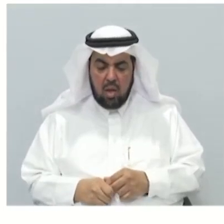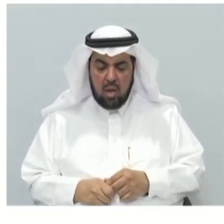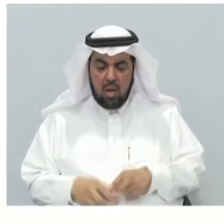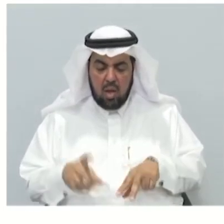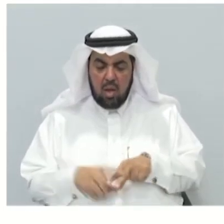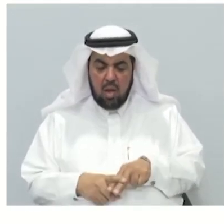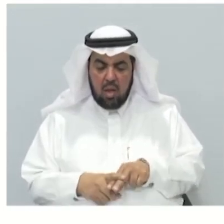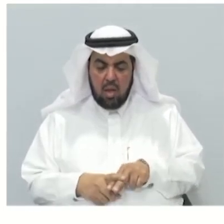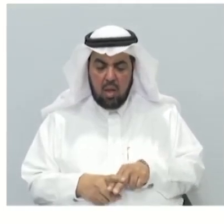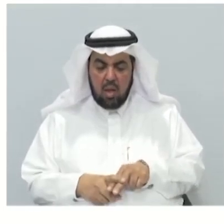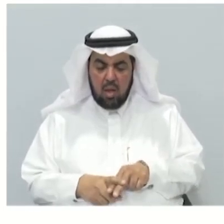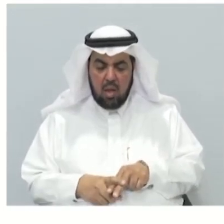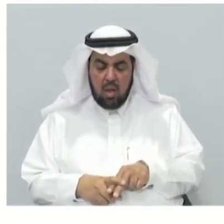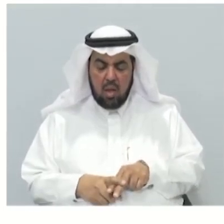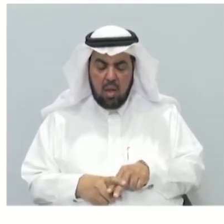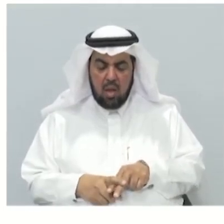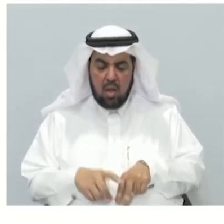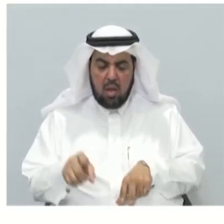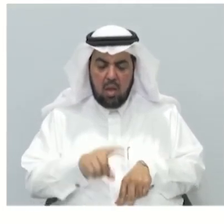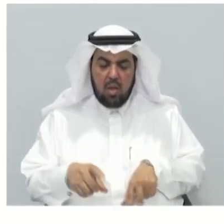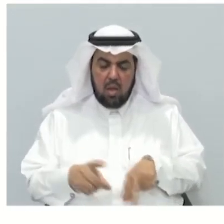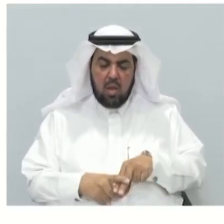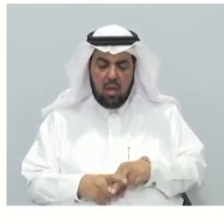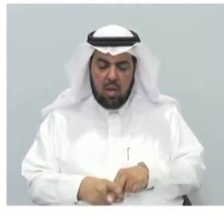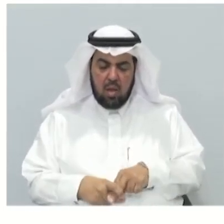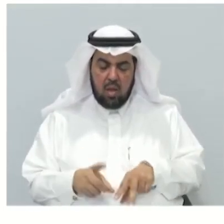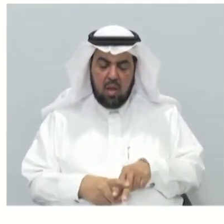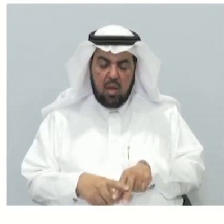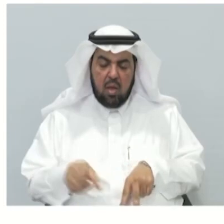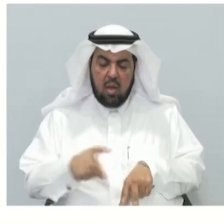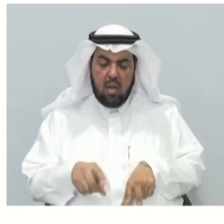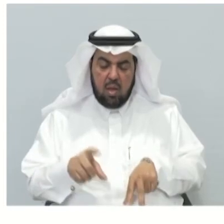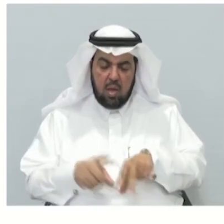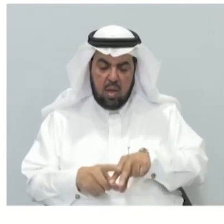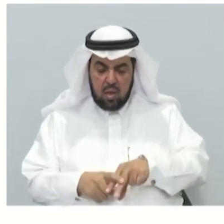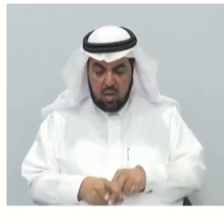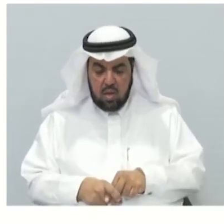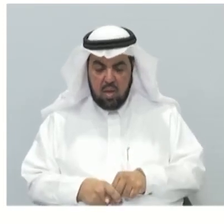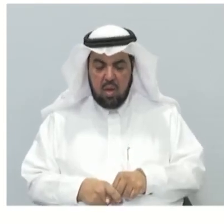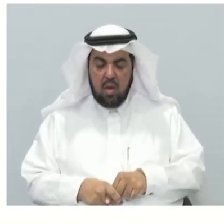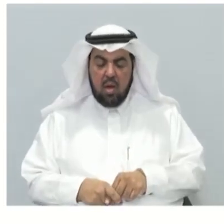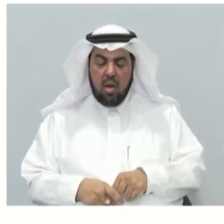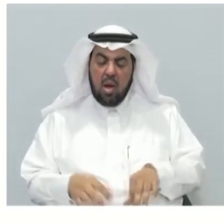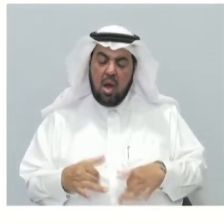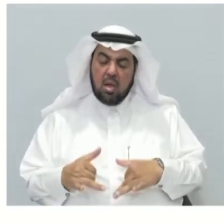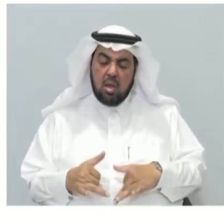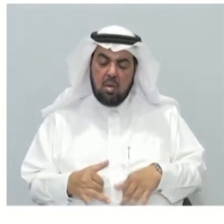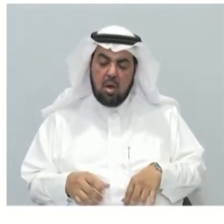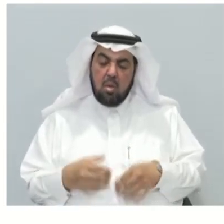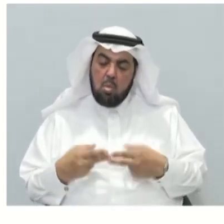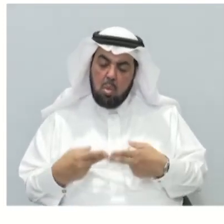انجل اس اي هنا اي اس اي اذا بحسب